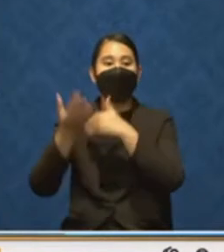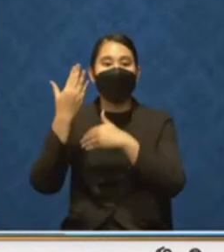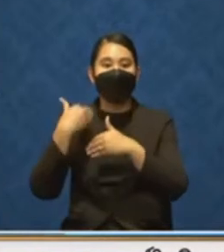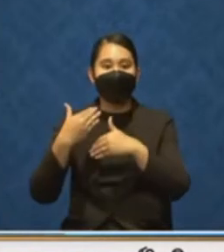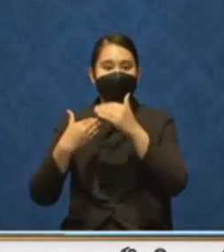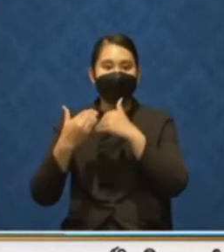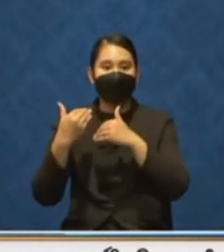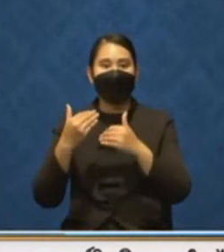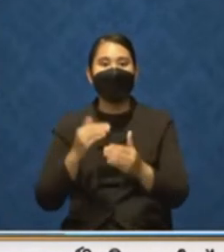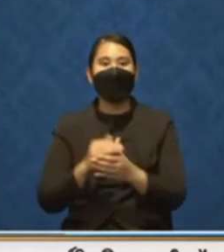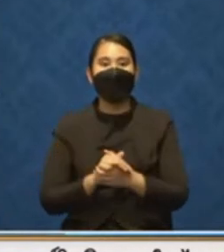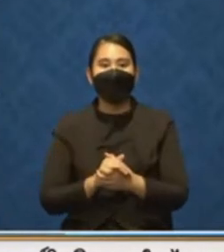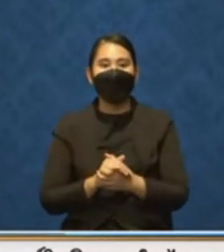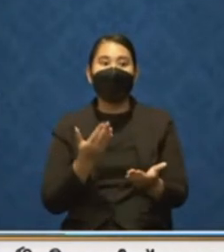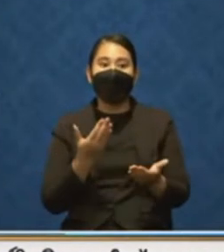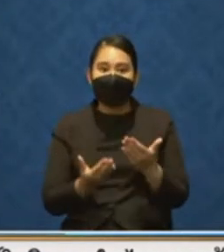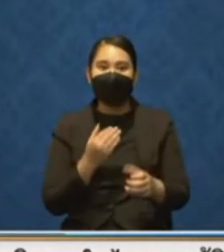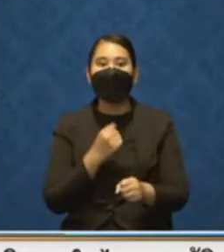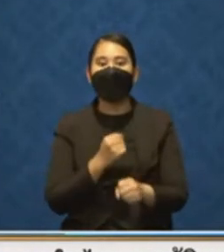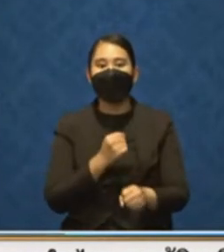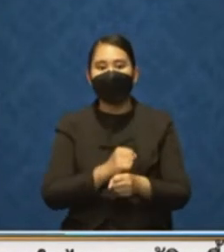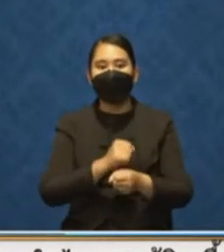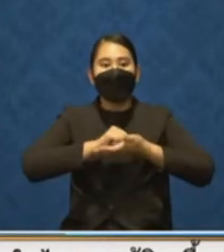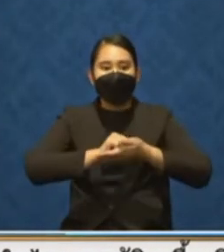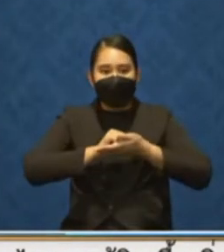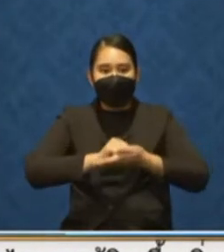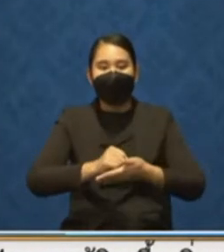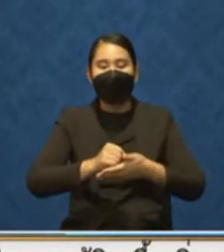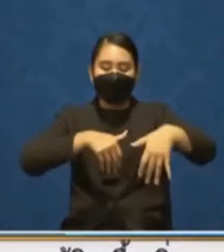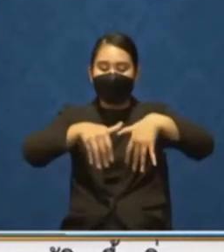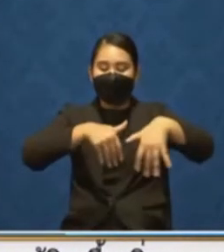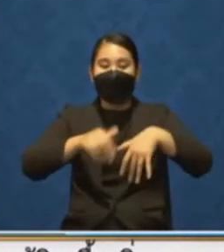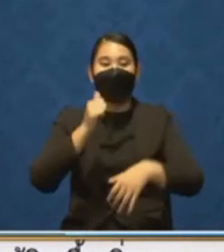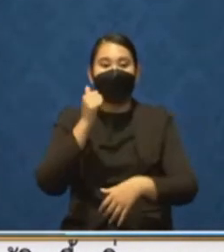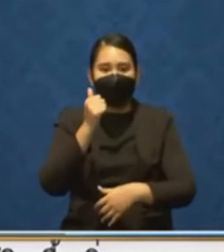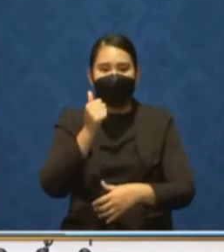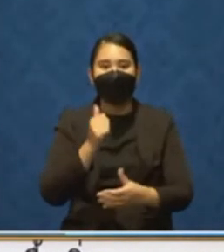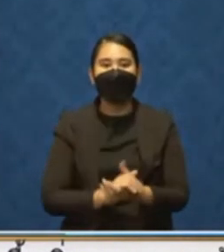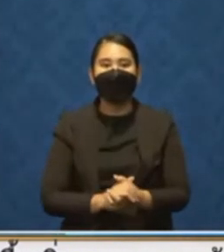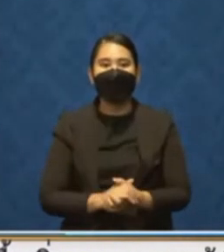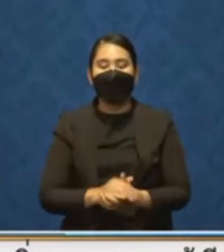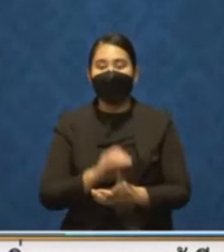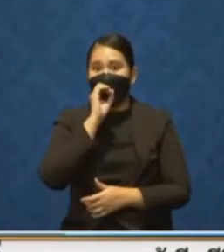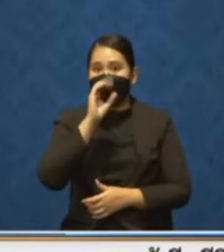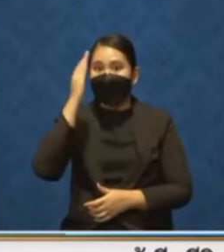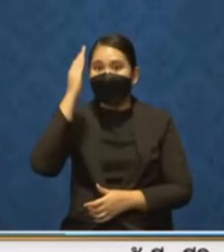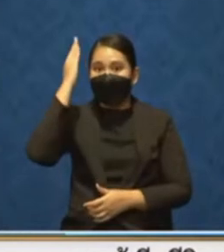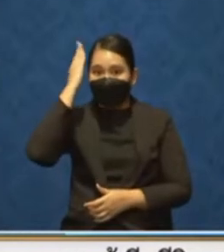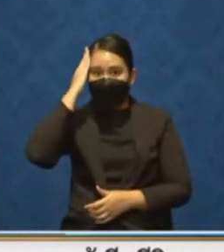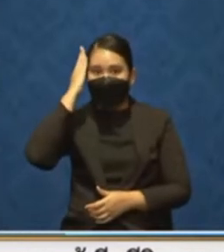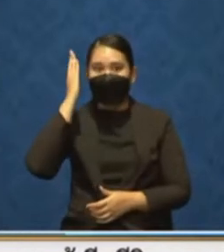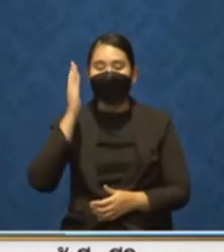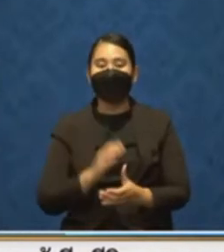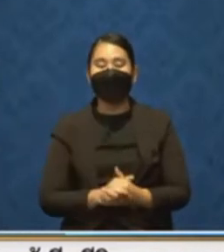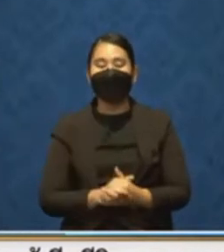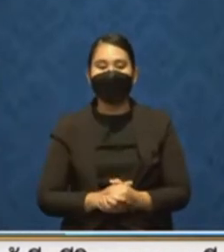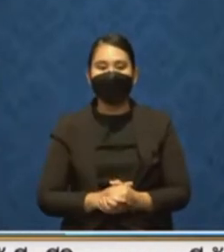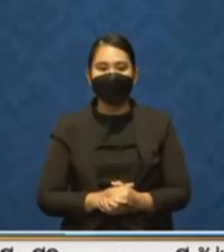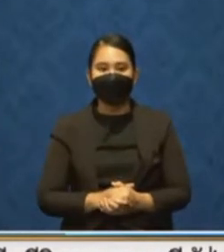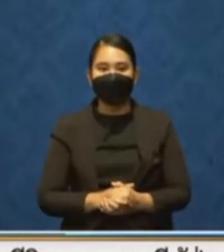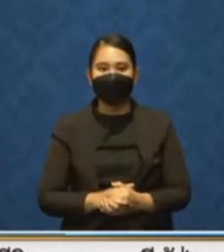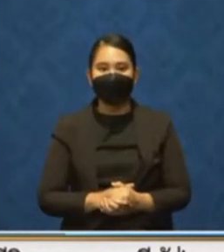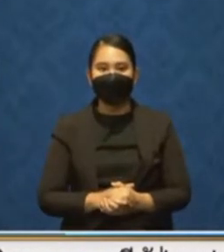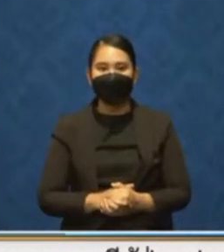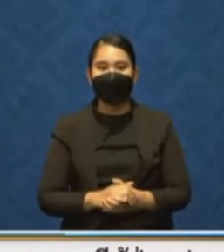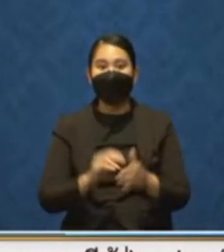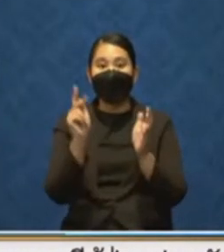เลื่อนจะเปลี่ยนเป็นการทำงานสาระแทงก็ได้นะครับอันนี้ก็แจ้งให้ผมทราบด้วยละกันที่ร้าน